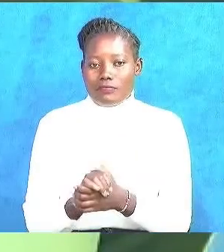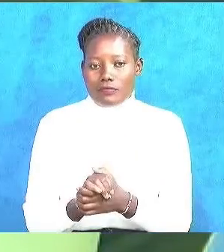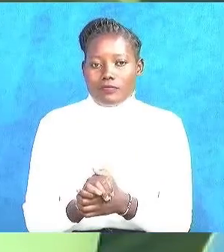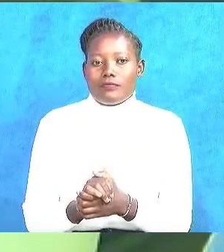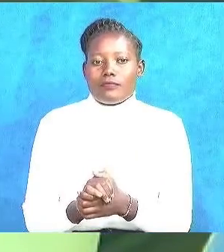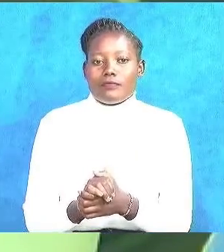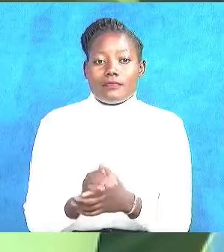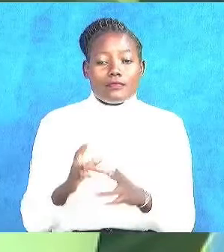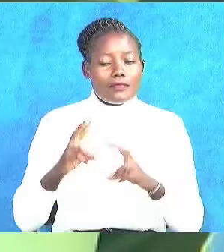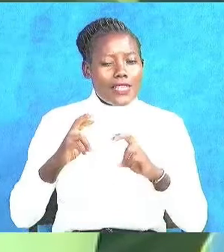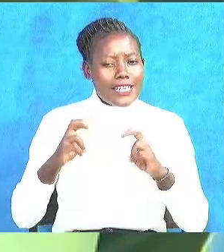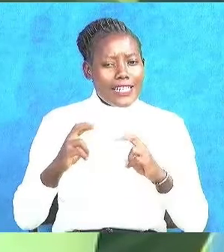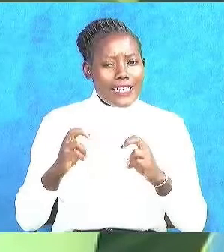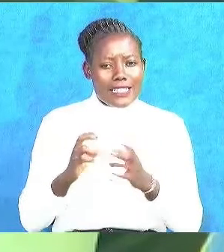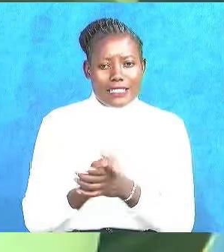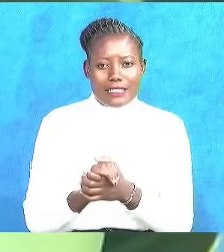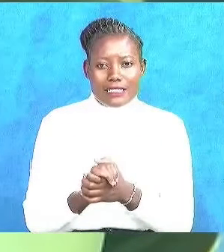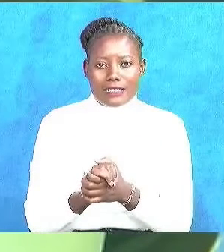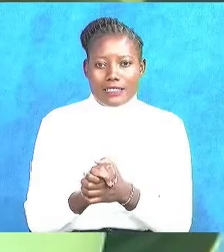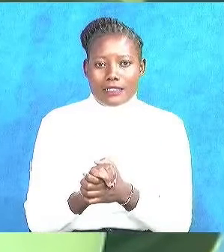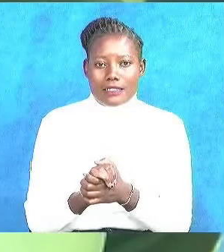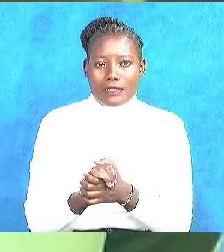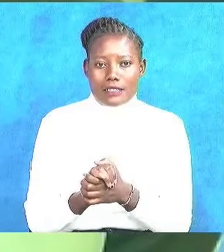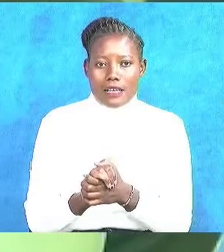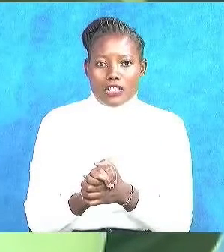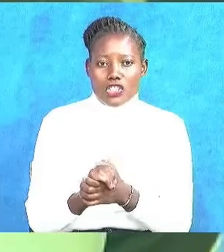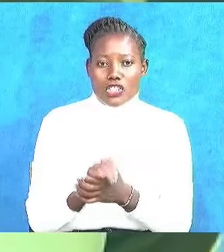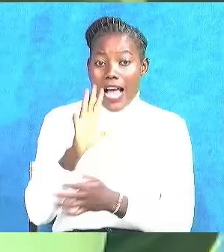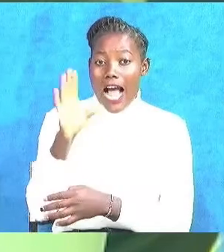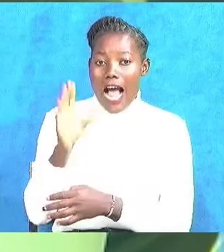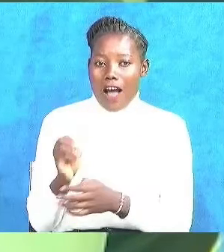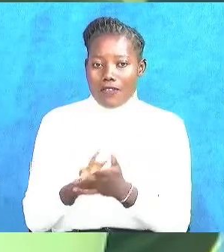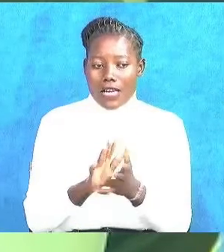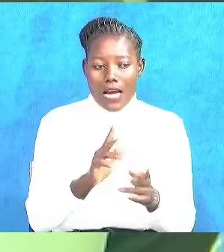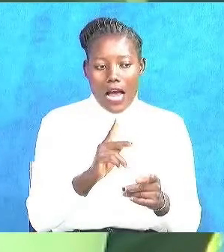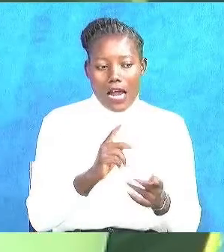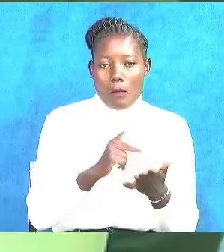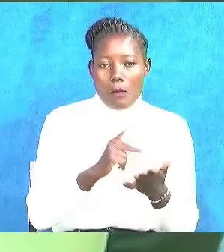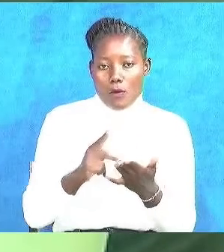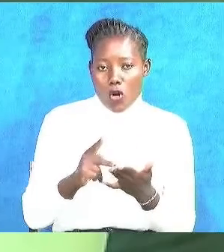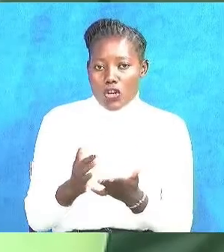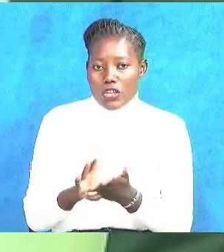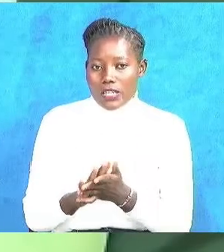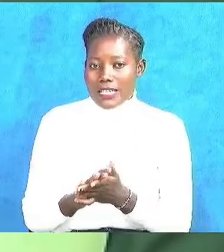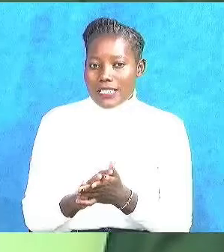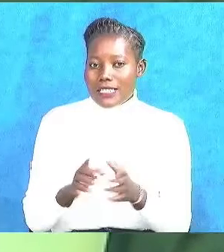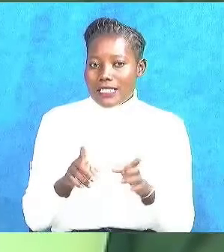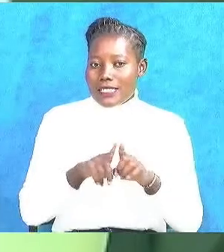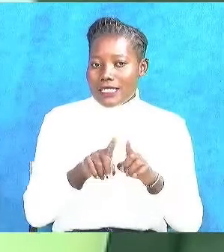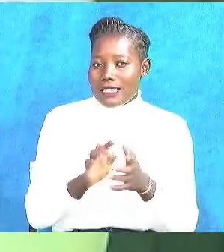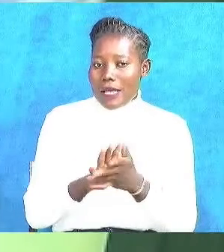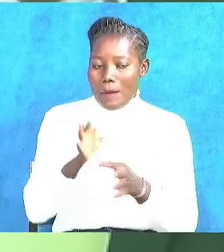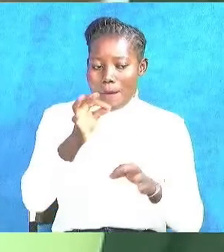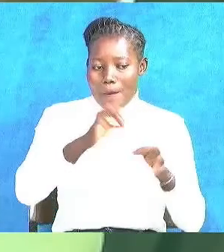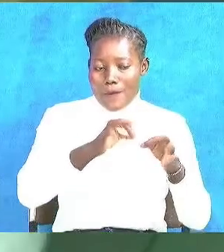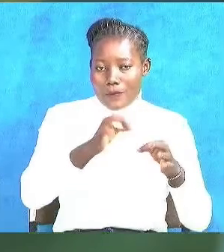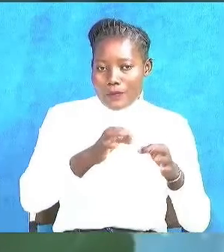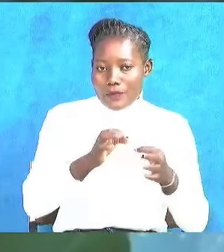na utafiti uliofanywa na kampuni la The Center for African Progress, unaashiria kwa jiji la Nairobi lina wapigaji kura takriban